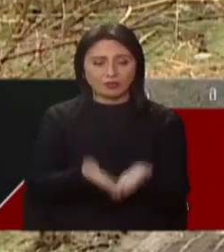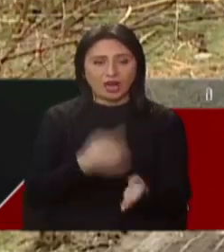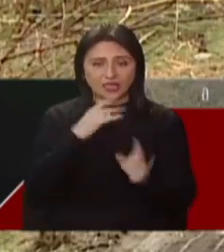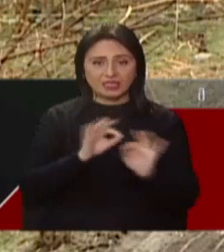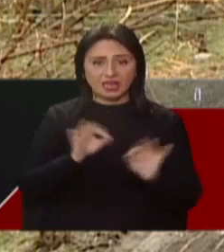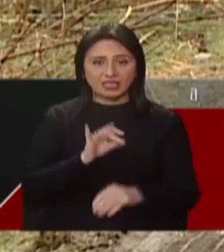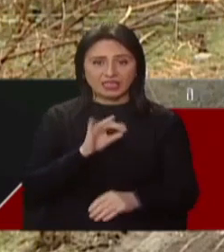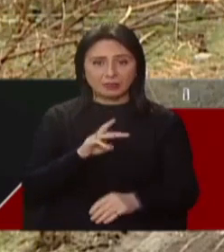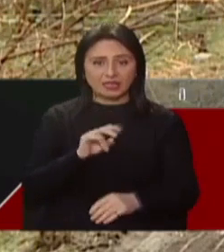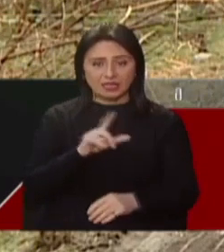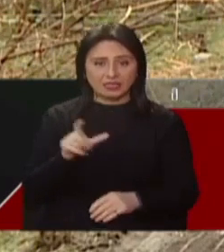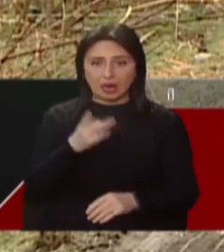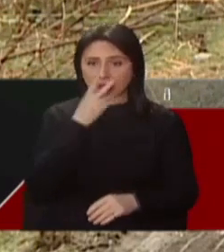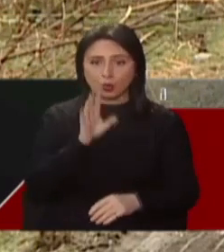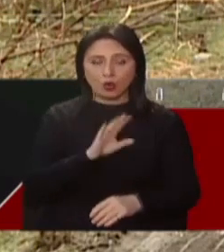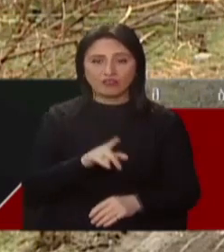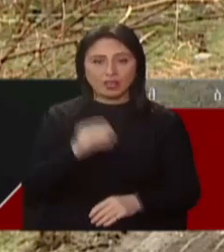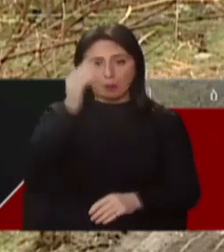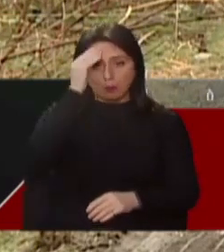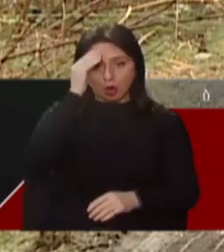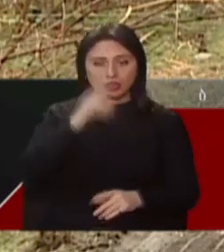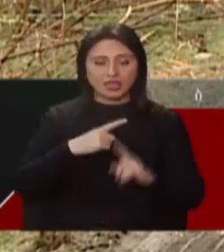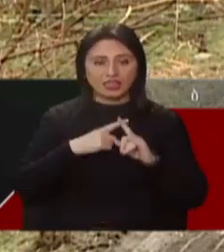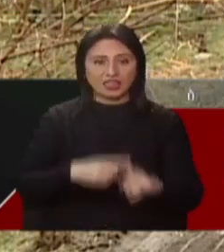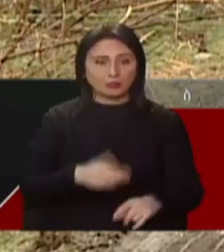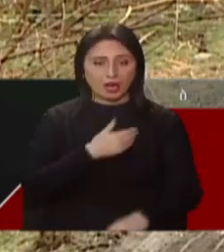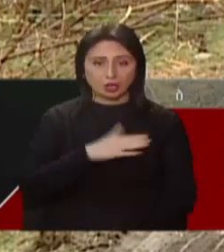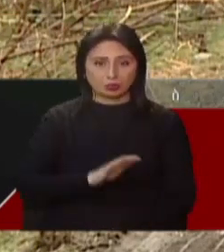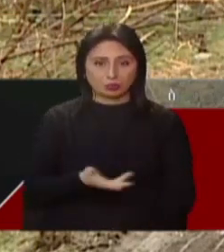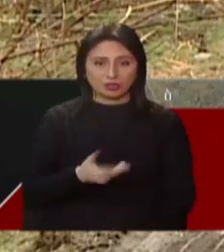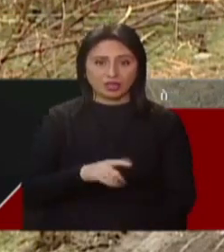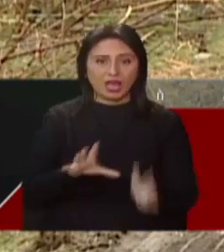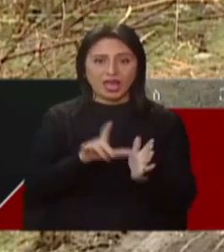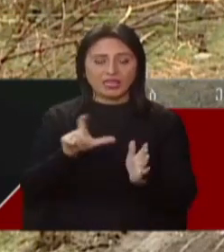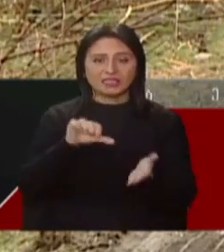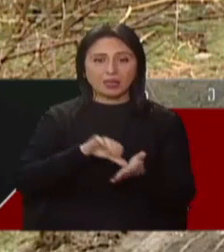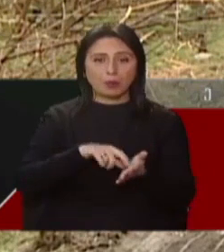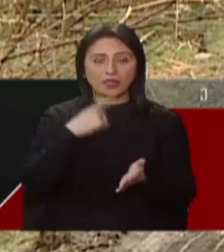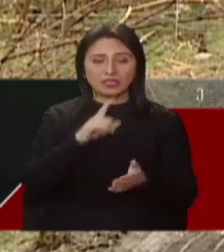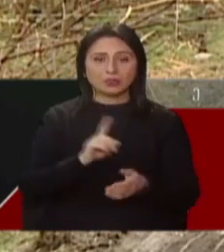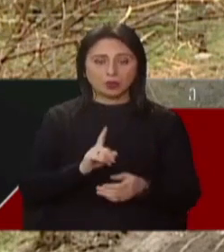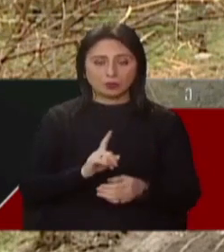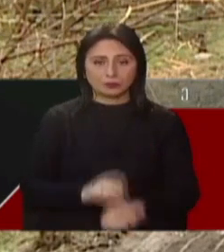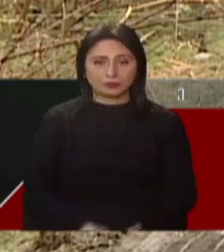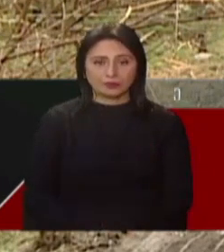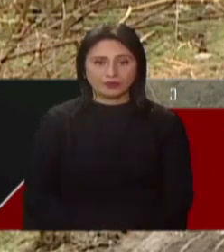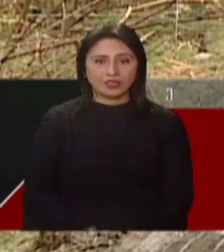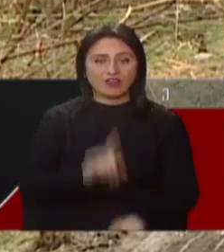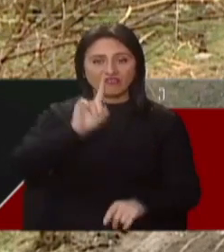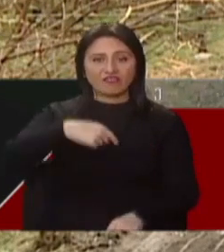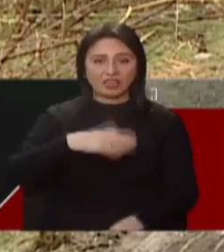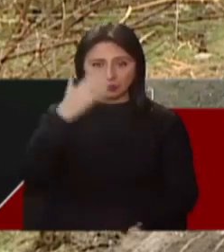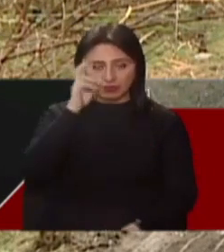აცხადებს იმნაძე, ამის მიუხედავად მათ პოზიციების დათმობა არ სურს. ჰესის წარმომადგენლები აცხადებენ, რომ